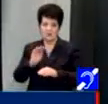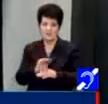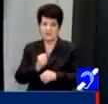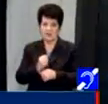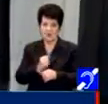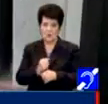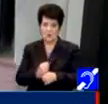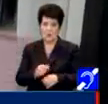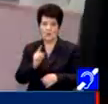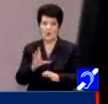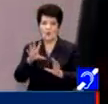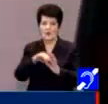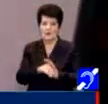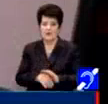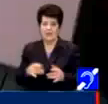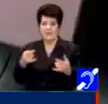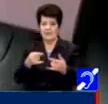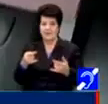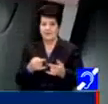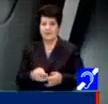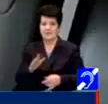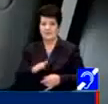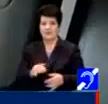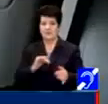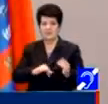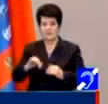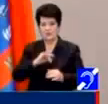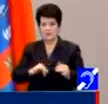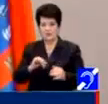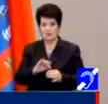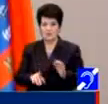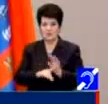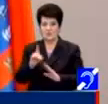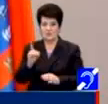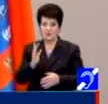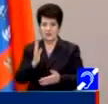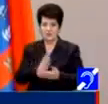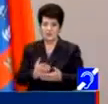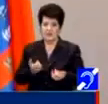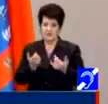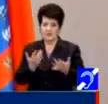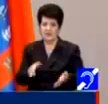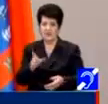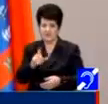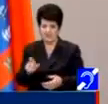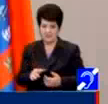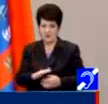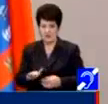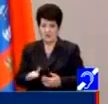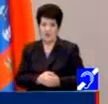lucru, laptopuri, imprimantă, televizor și spațiu de discuții. Încetul cu încet a devenit foarte atractiv, probabil și